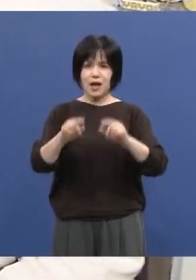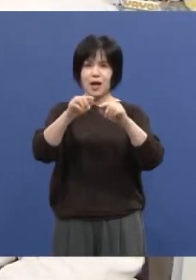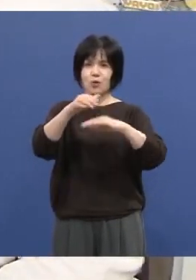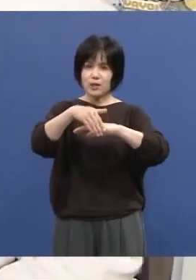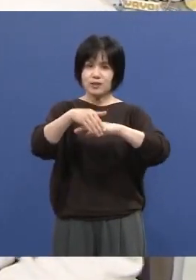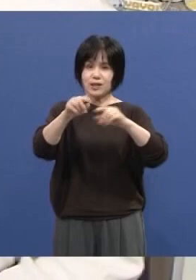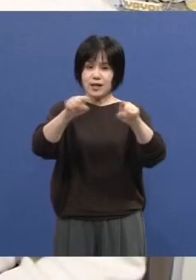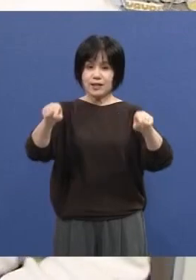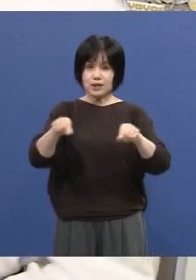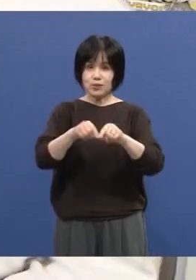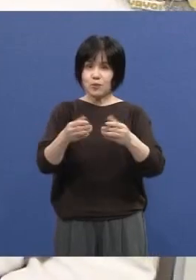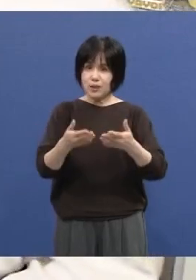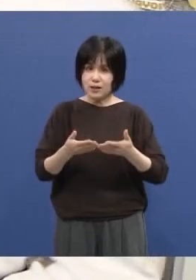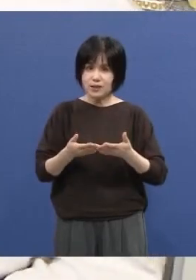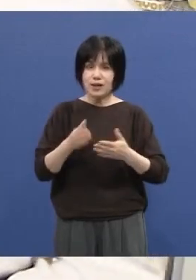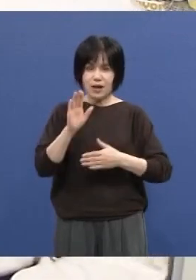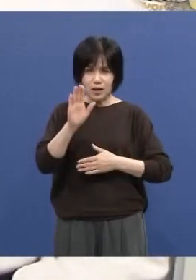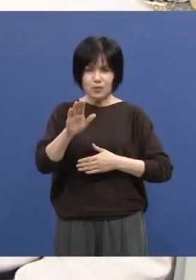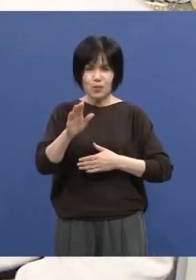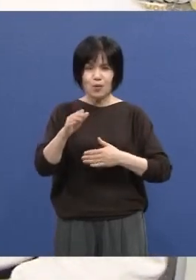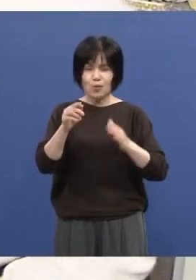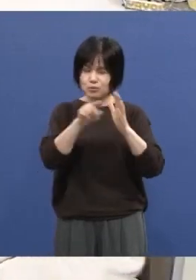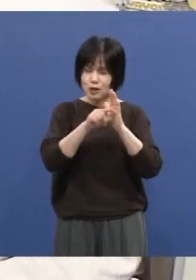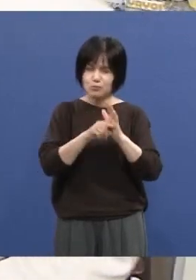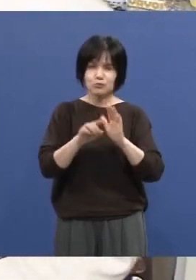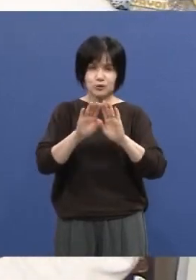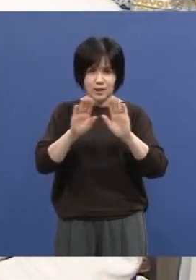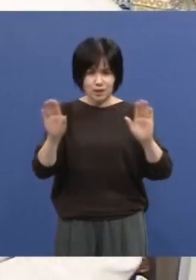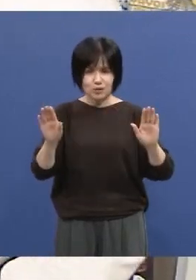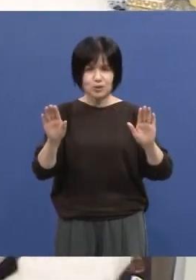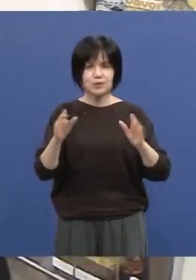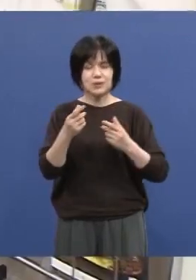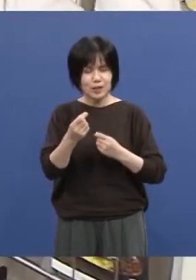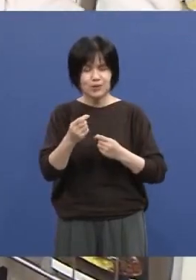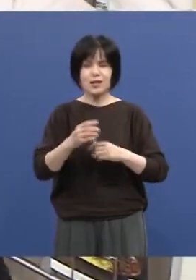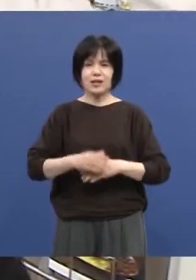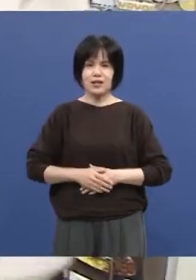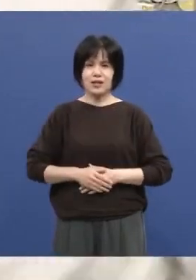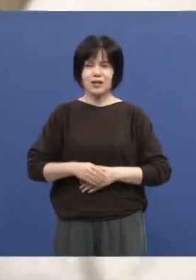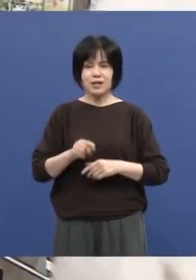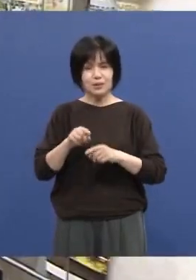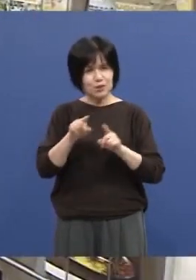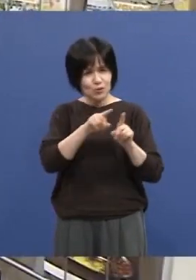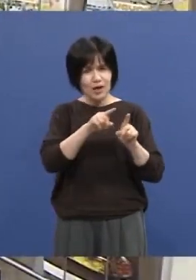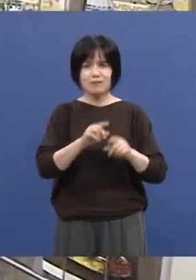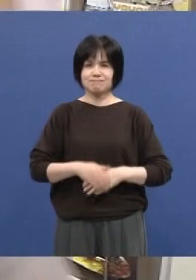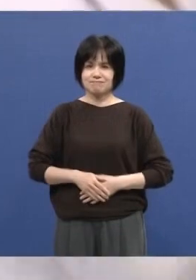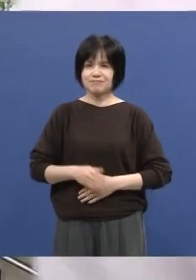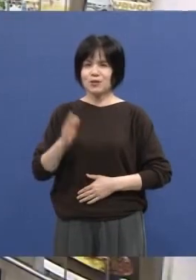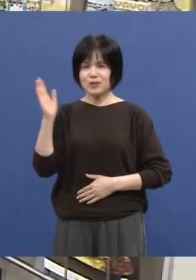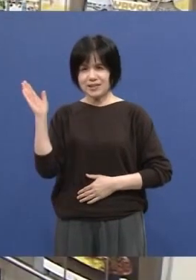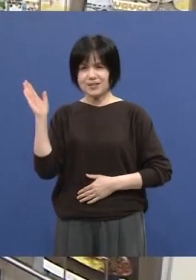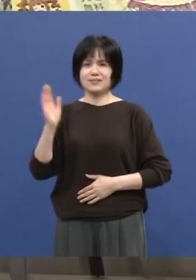ってからプログラムがスタートしましたよね。では行きましょうか。 はい、 はい、